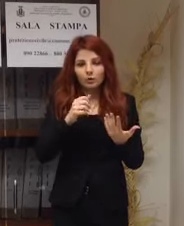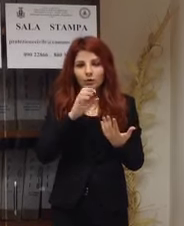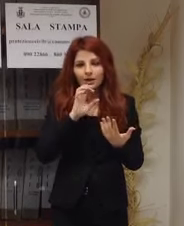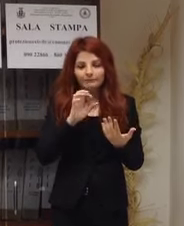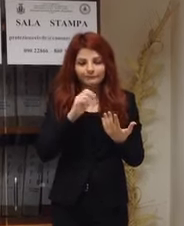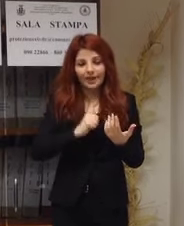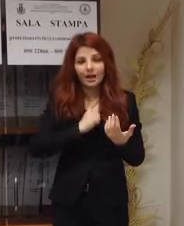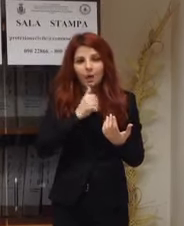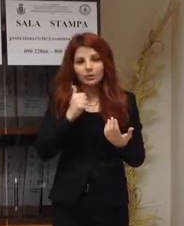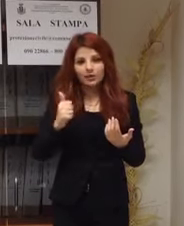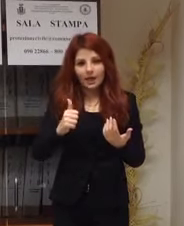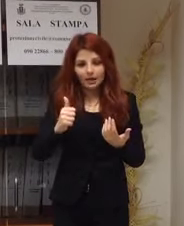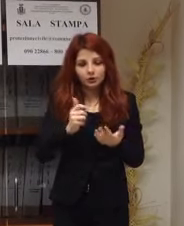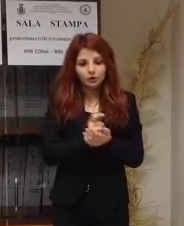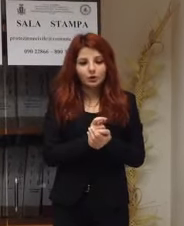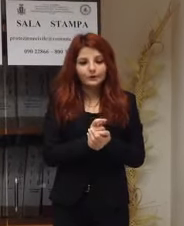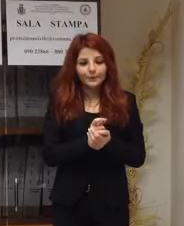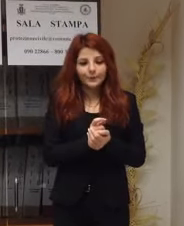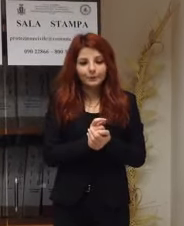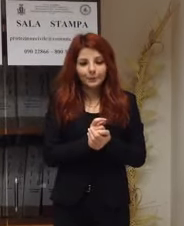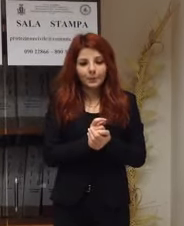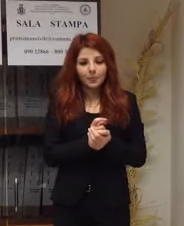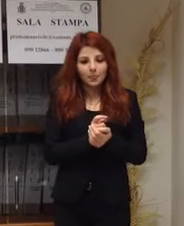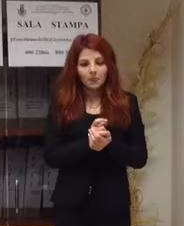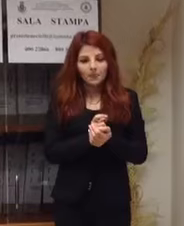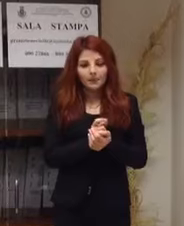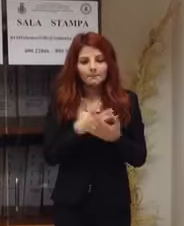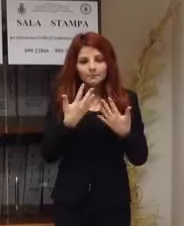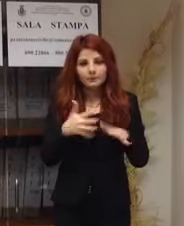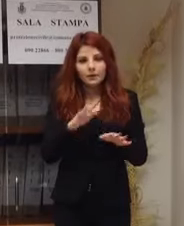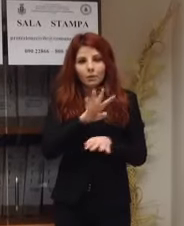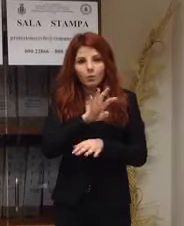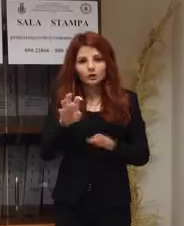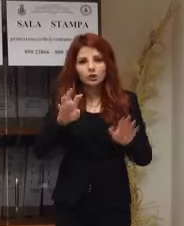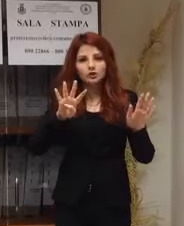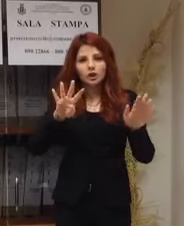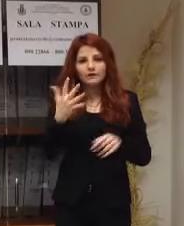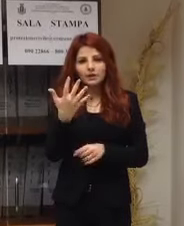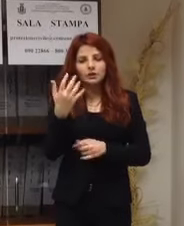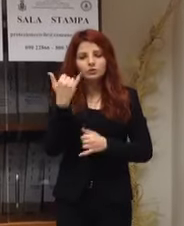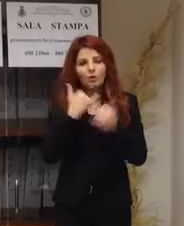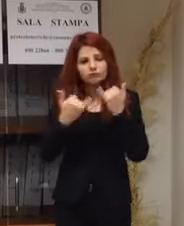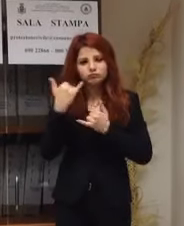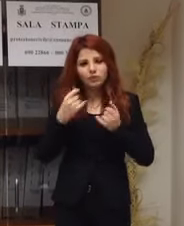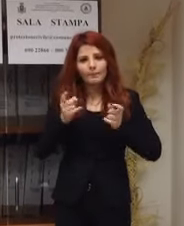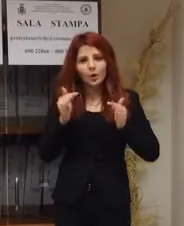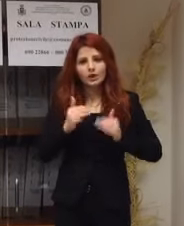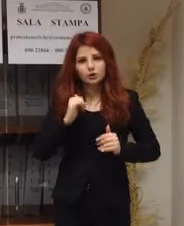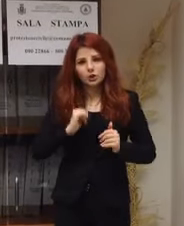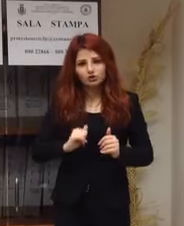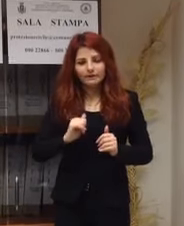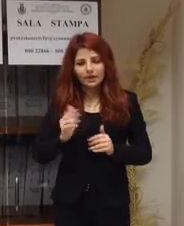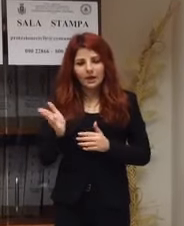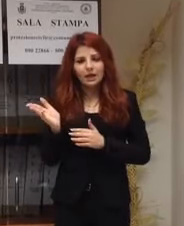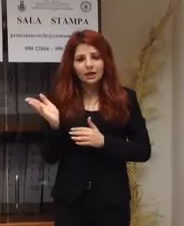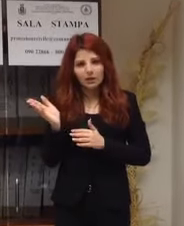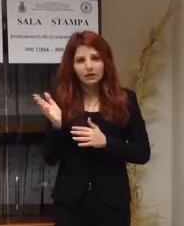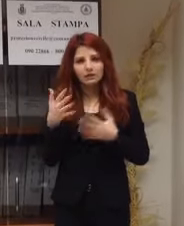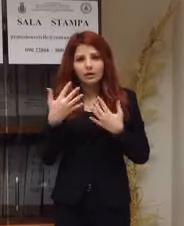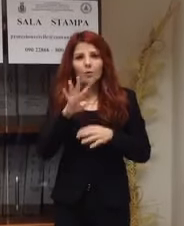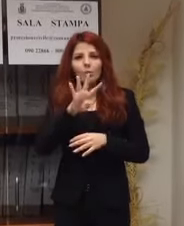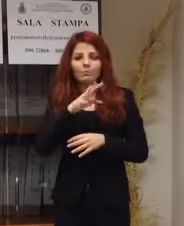state gestite 455 chiamate dal call center della Protezione Civile, delle quali